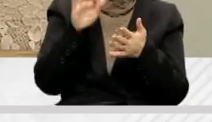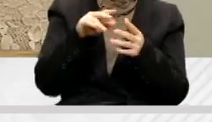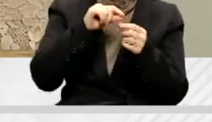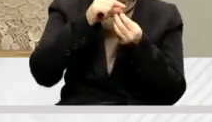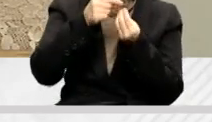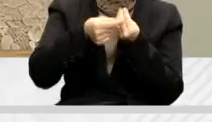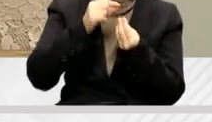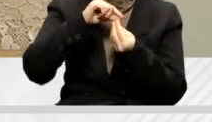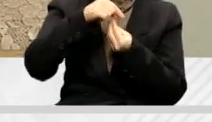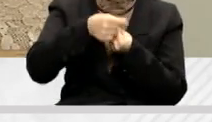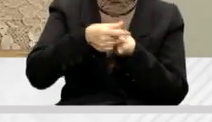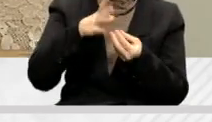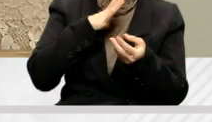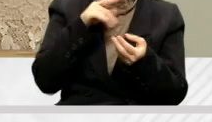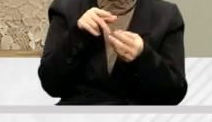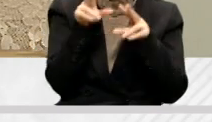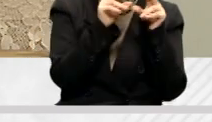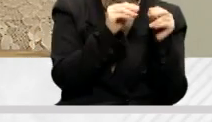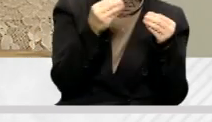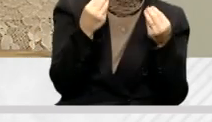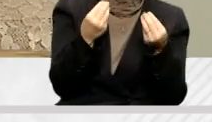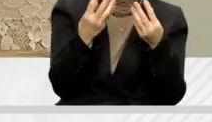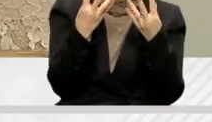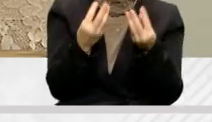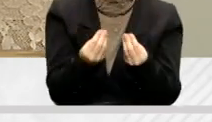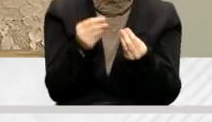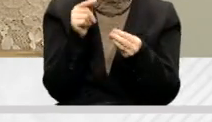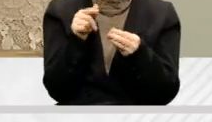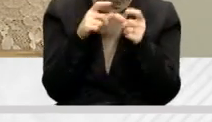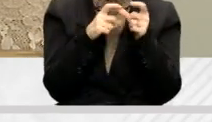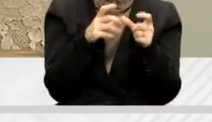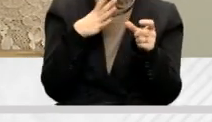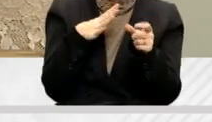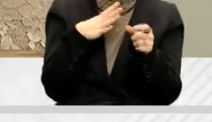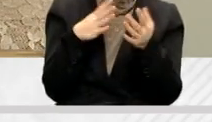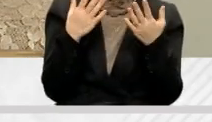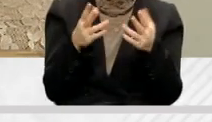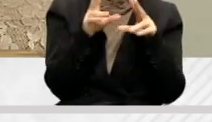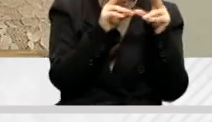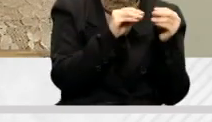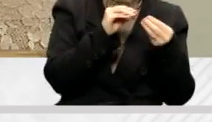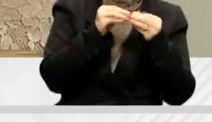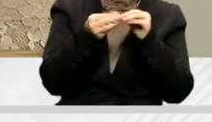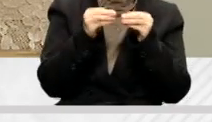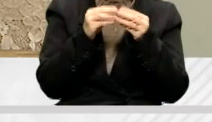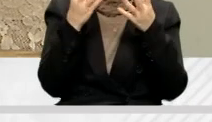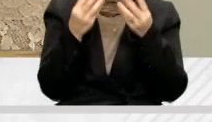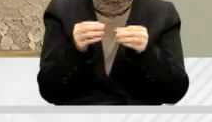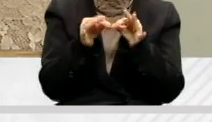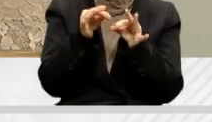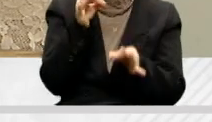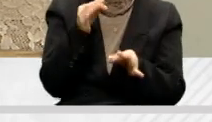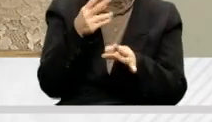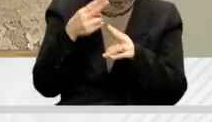çayları ve benzeriyle birlikte örneğin menü olarak da sormak istiyorum. Mesela uyku sıkıntısı yaşayan insanlar, kişiler